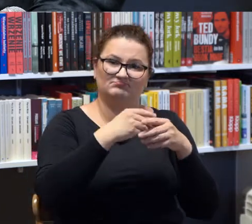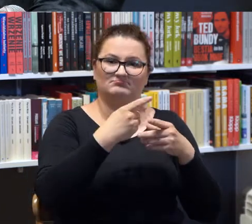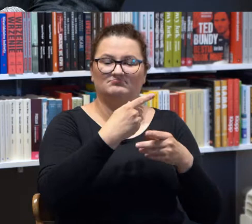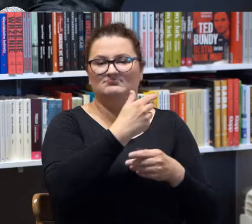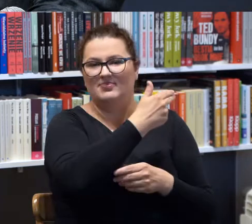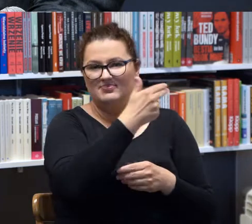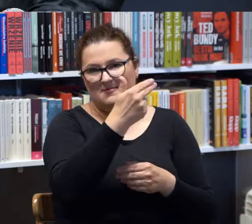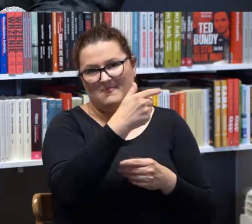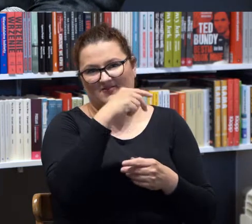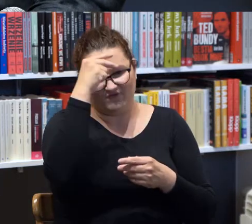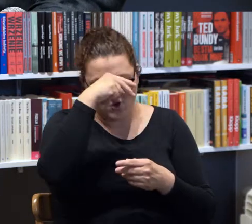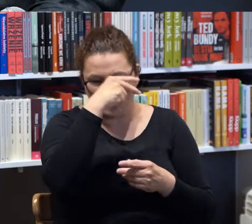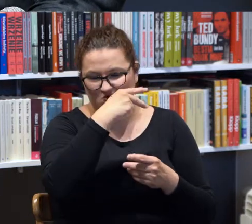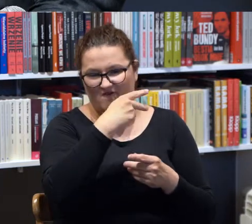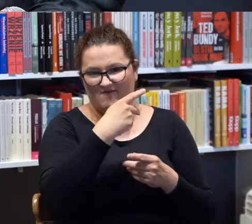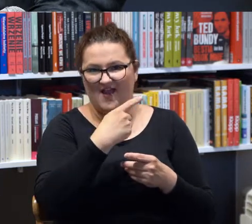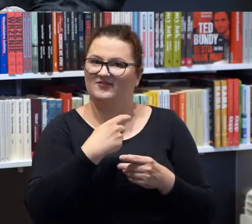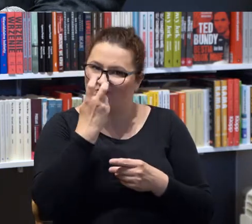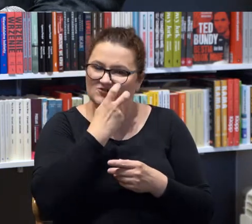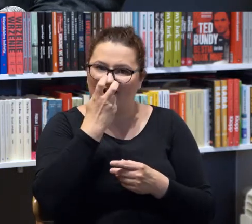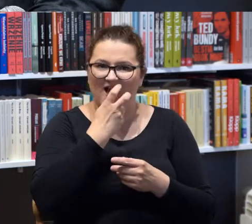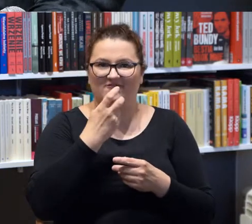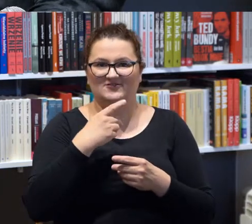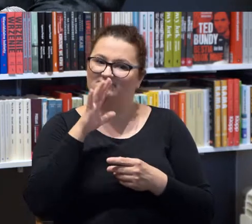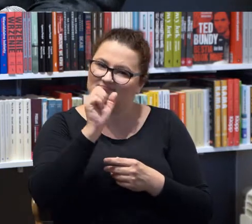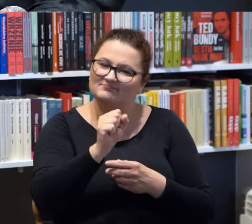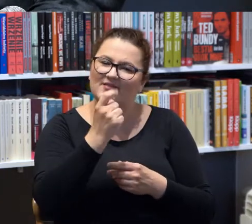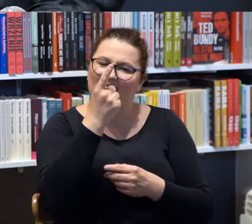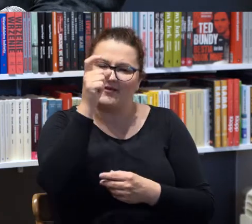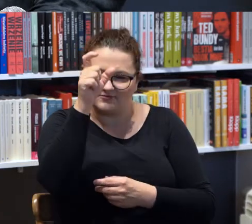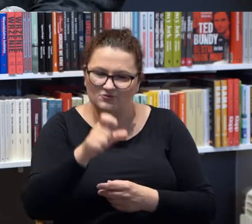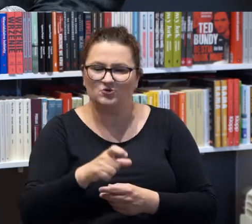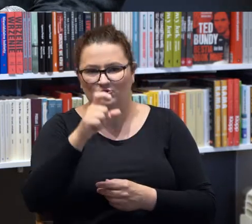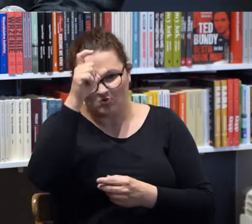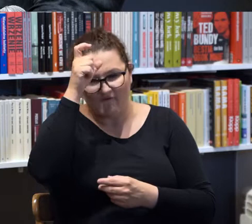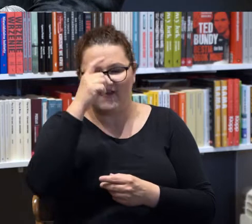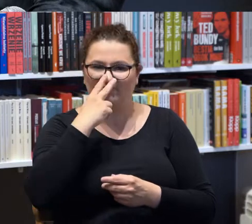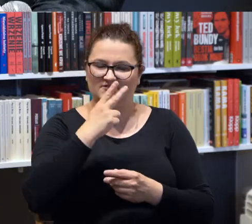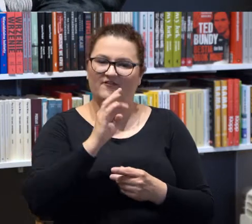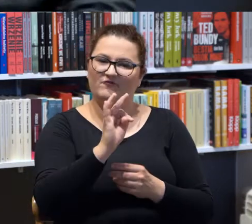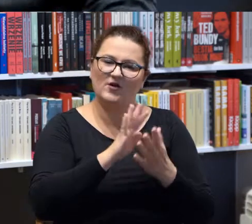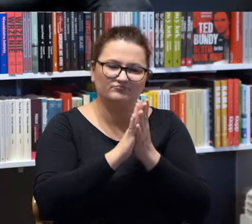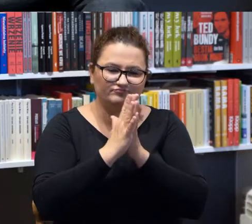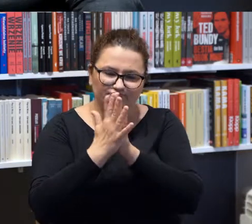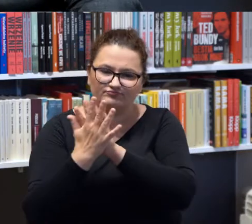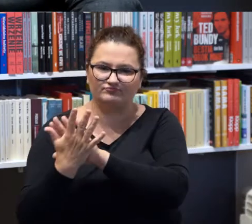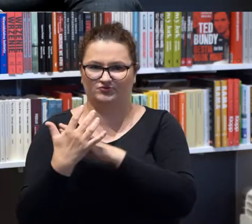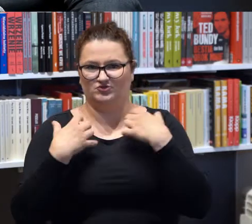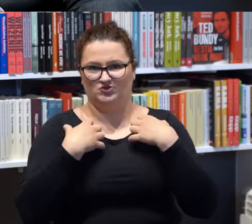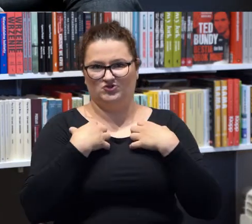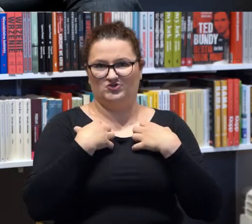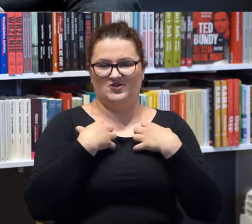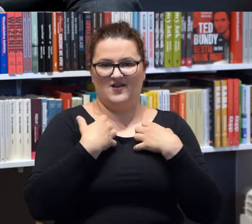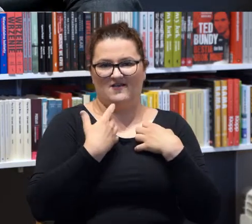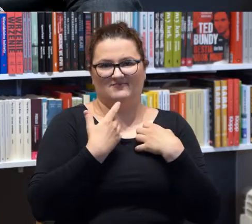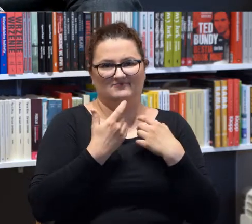ciekawe zaobserwowanie tego jednego człowieka, który przechodzi w ogóle przez te fazy, takie różne paradygmaty